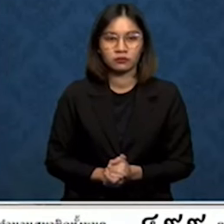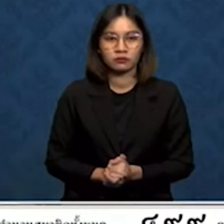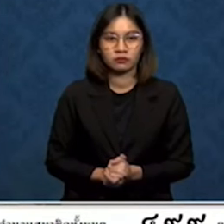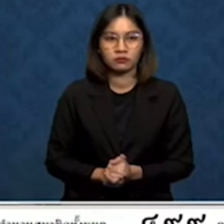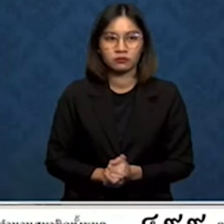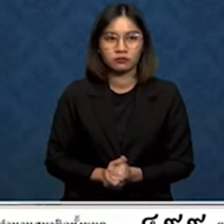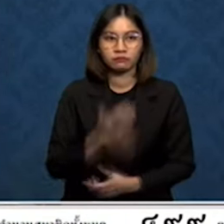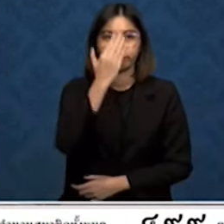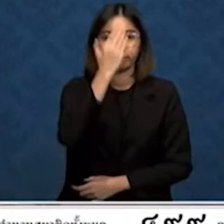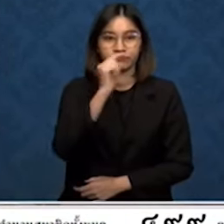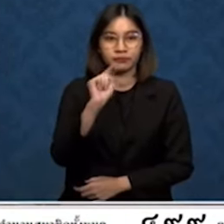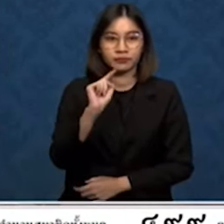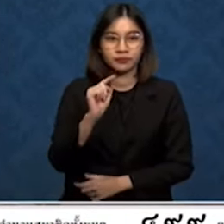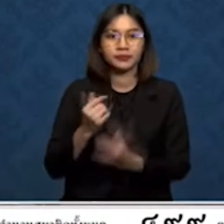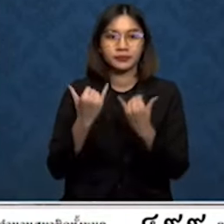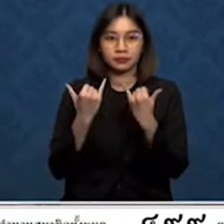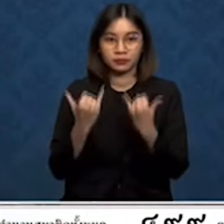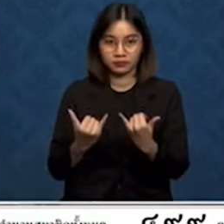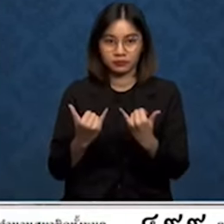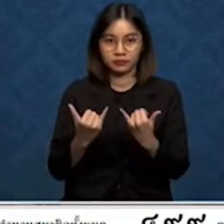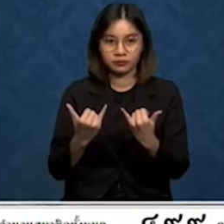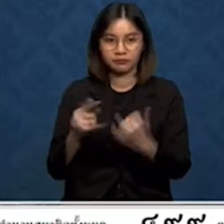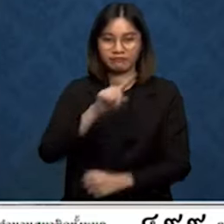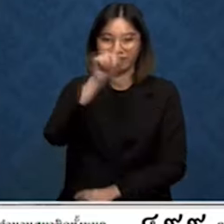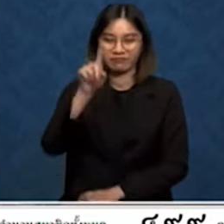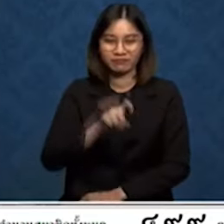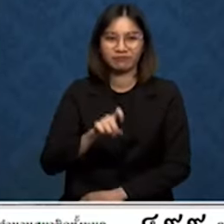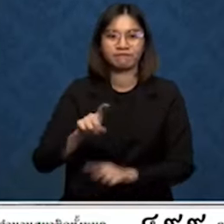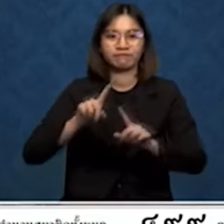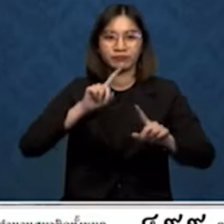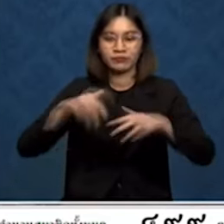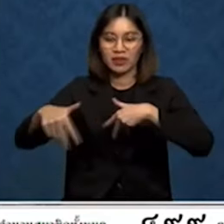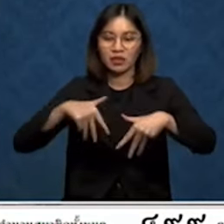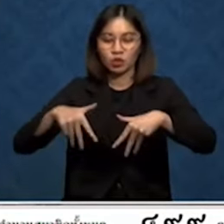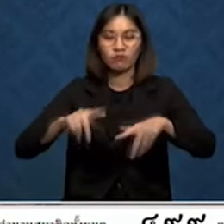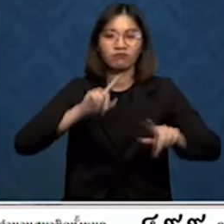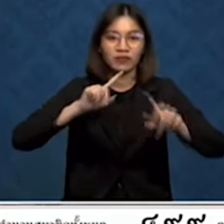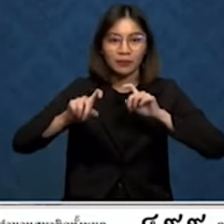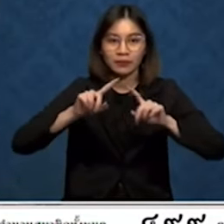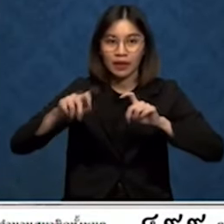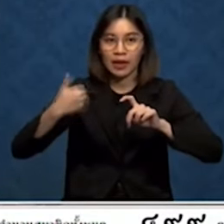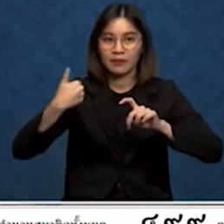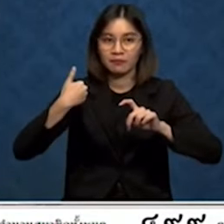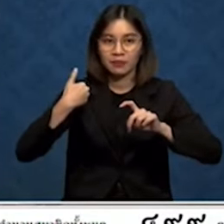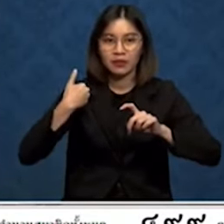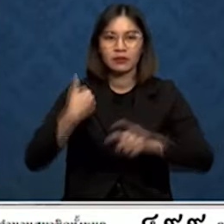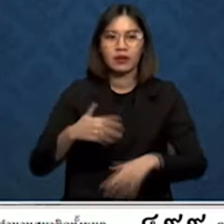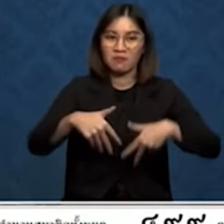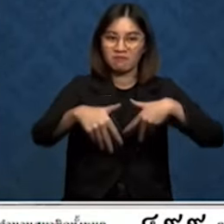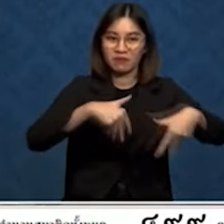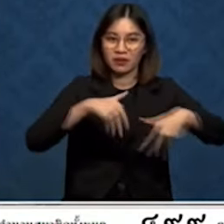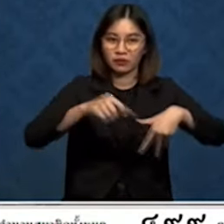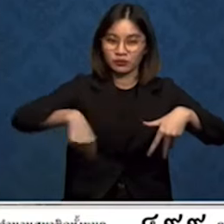เพราะจนวันนี้ยังมีคำถามเดิมเดิมจากประชาชนเพระประชาชน